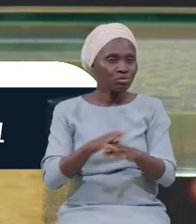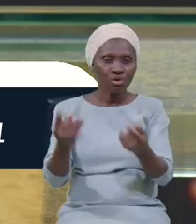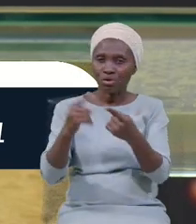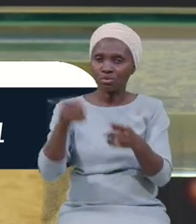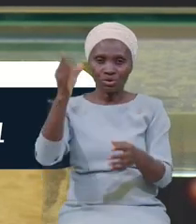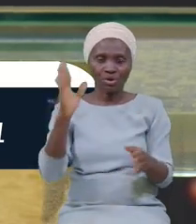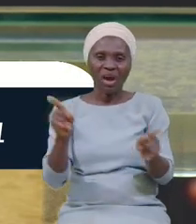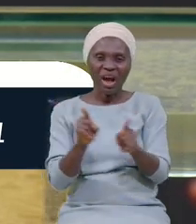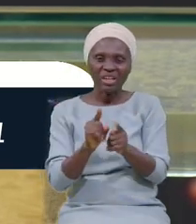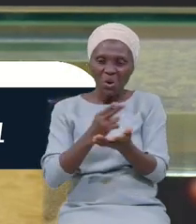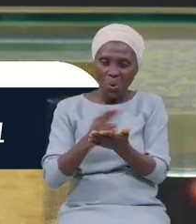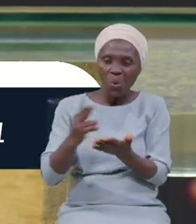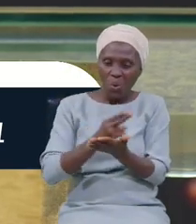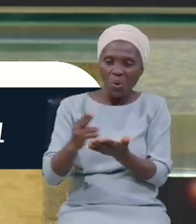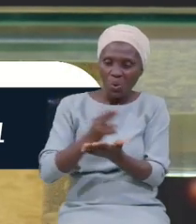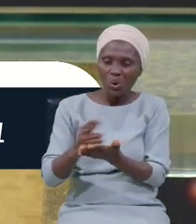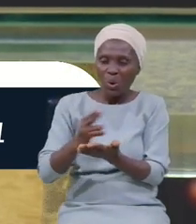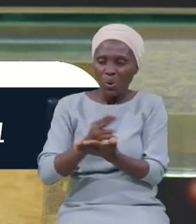comme un saint ni touche,